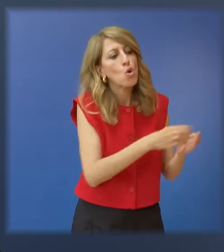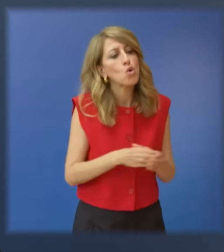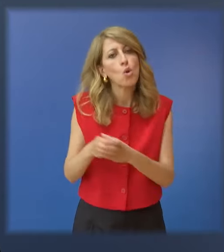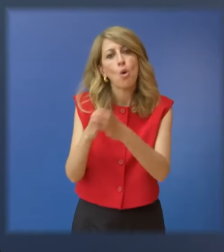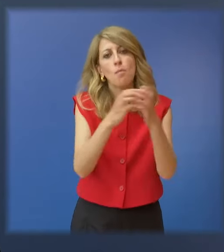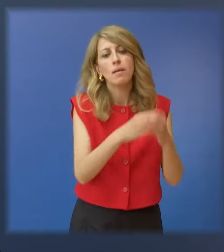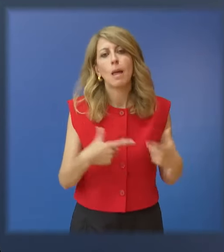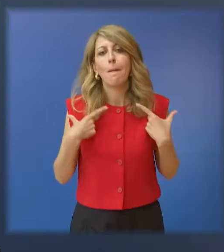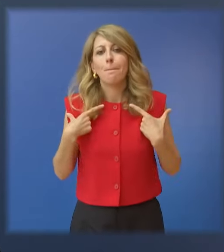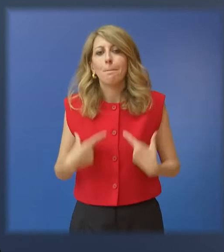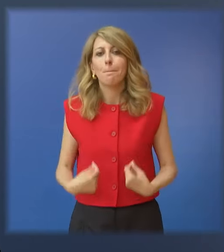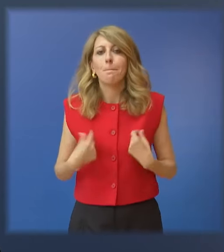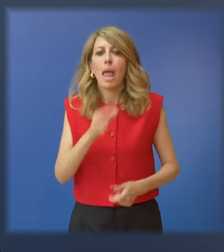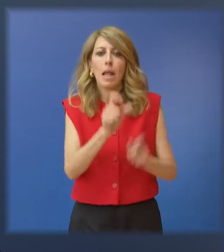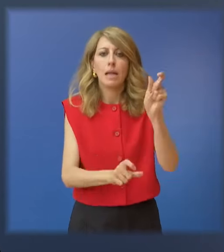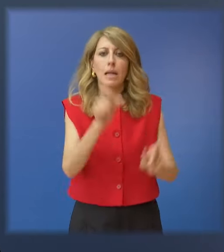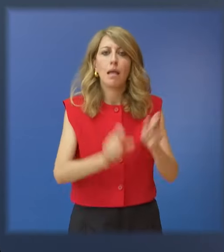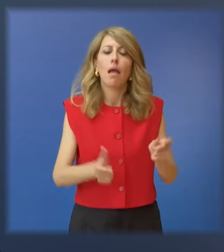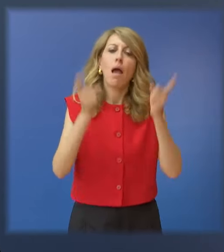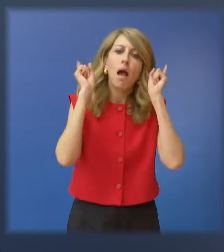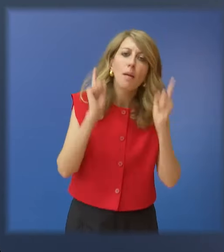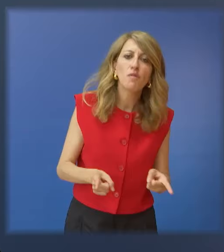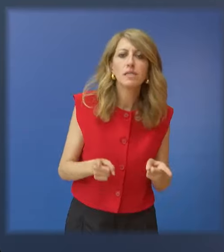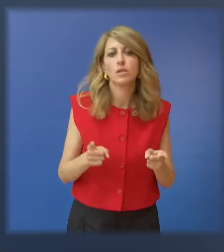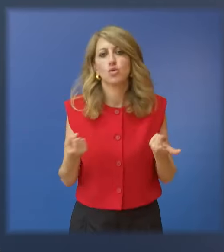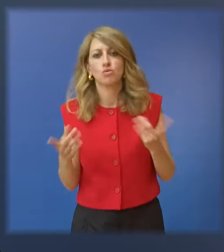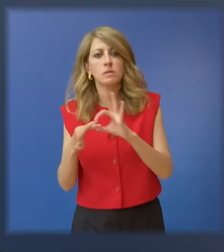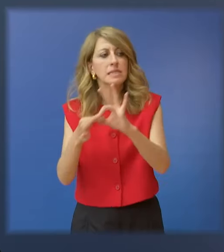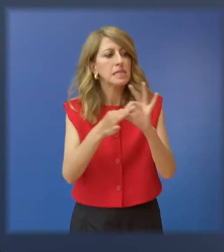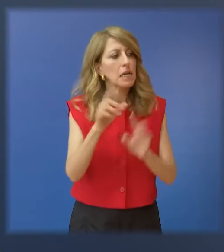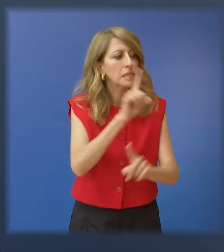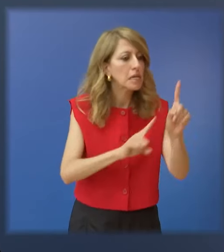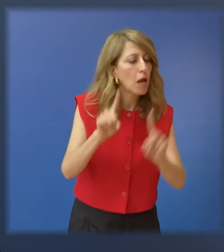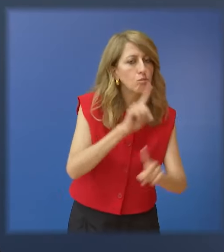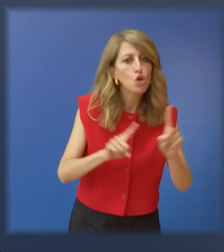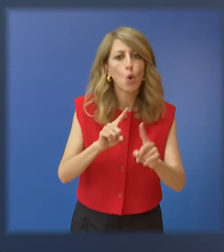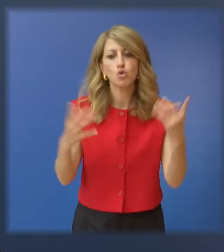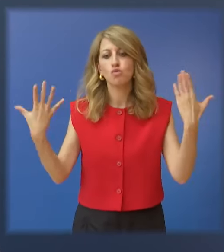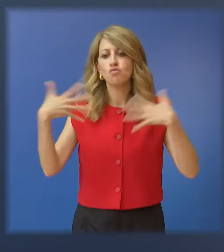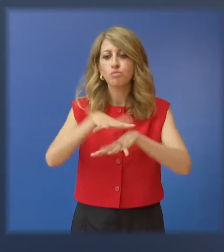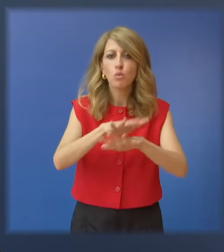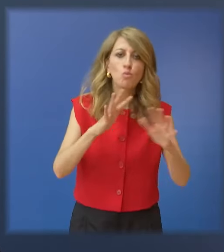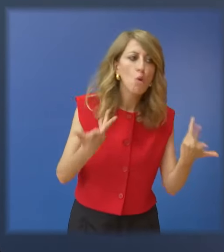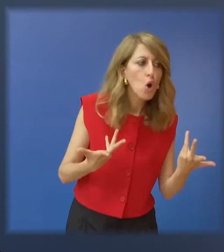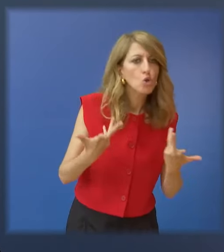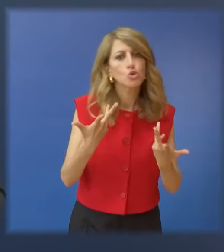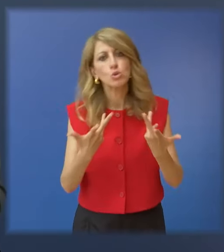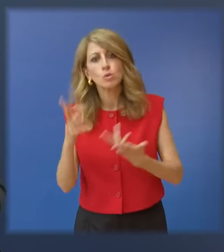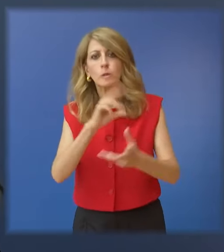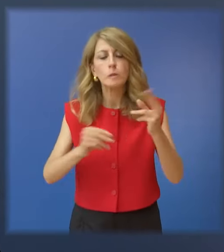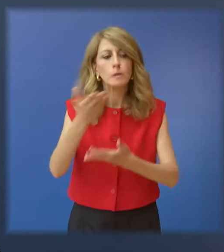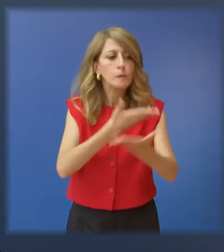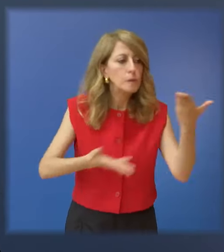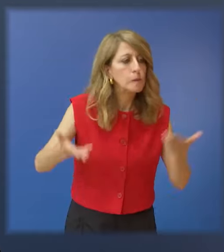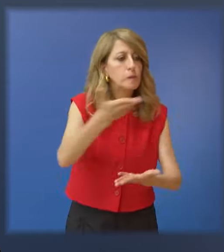το πώς και με ποιους θα πορευτούν τα κόμματά τους οι σχηματισμοί τους ε νομίζω ότι είναι κάτι παραπάνω από σαφές ότι η